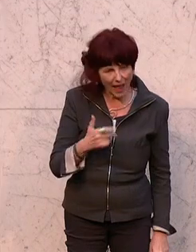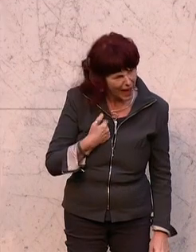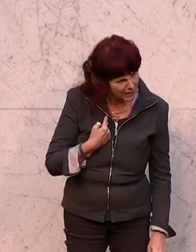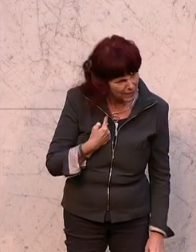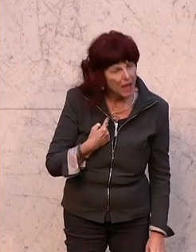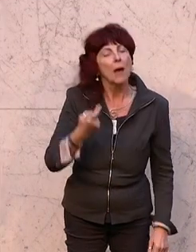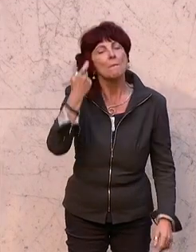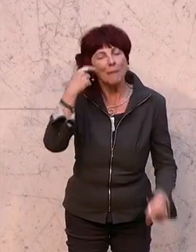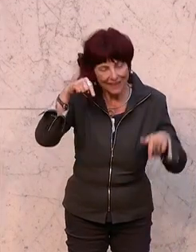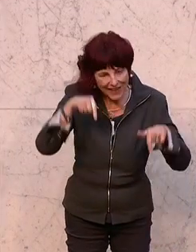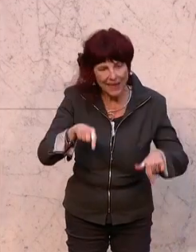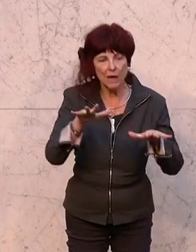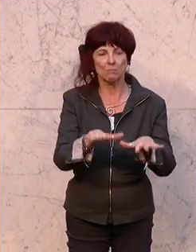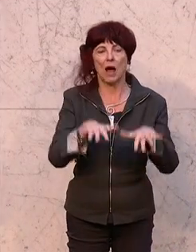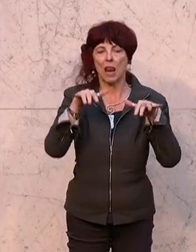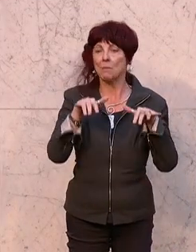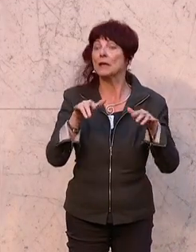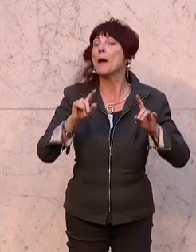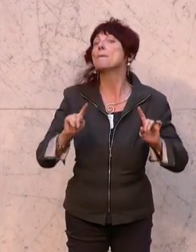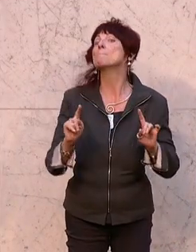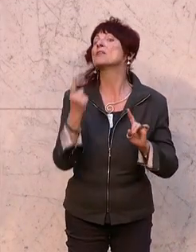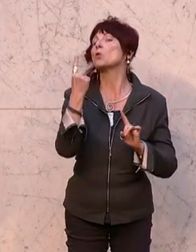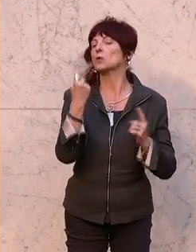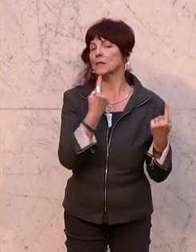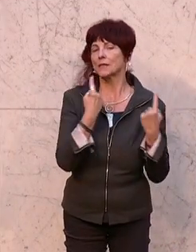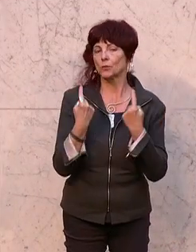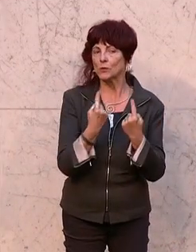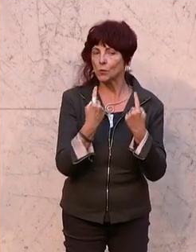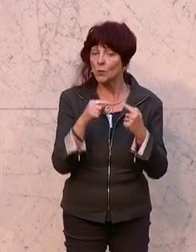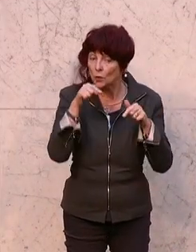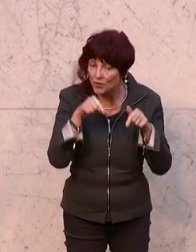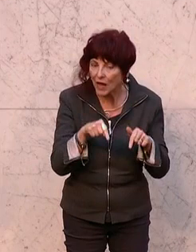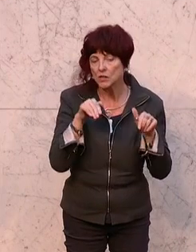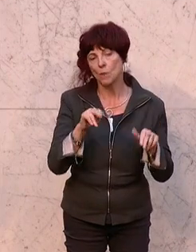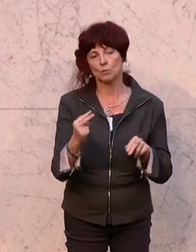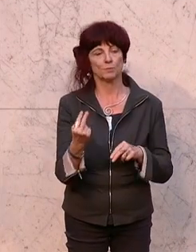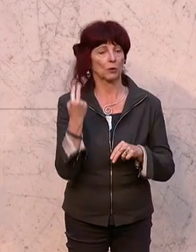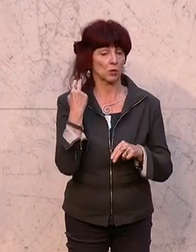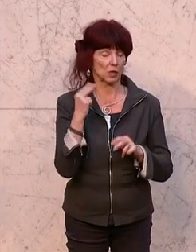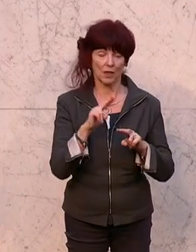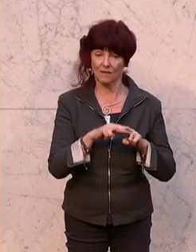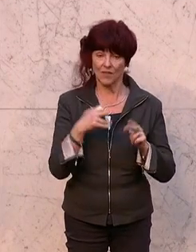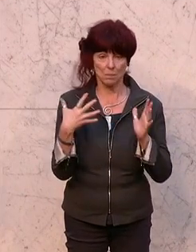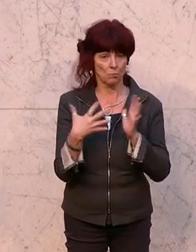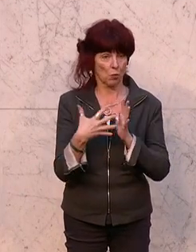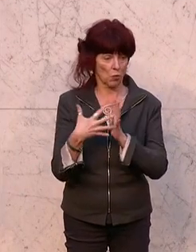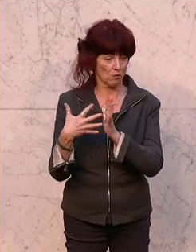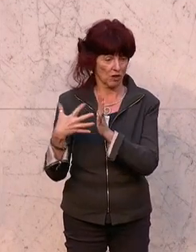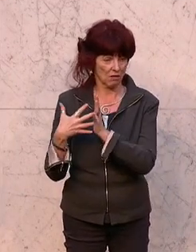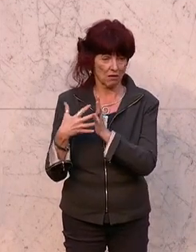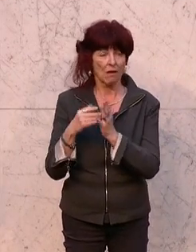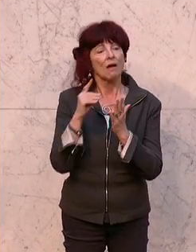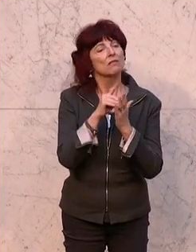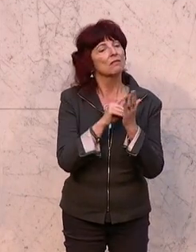im parlamentarischen Betrieb besondere Gegebenheiten gibt, auf die man eben Rücksicht nehmen muss bei der Prüfung von